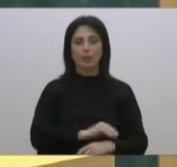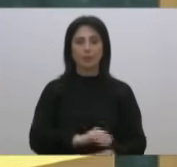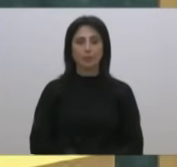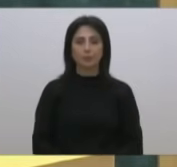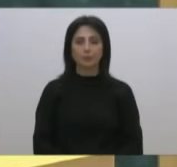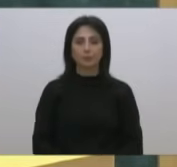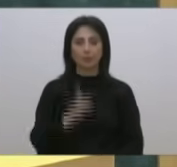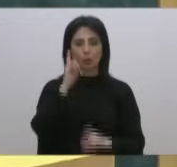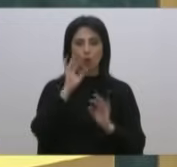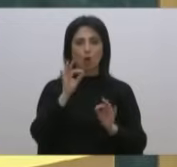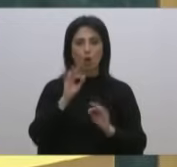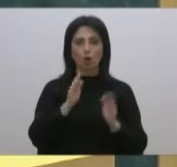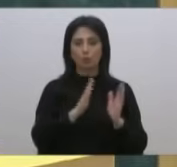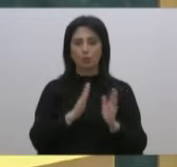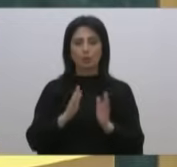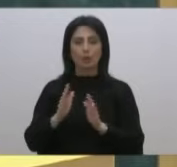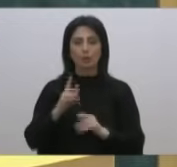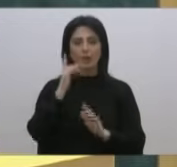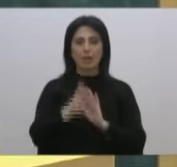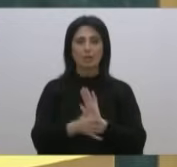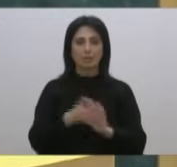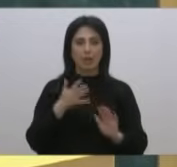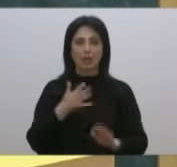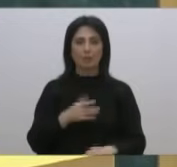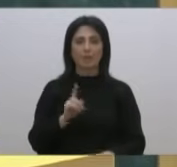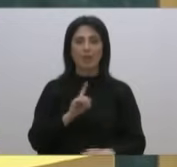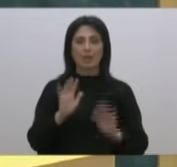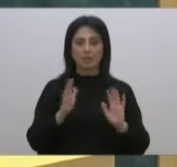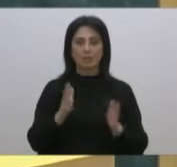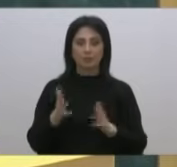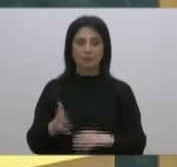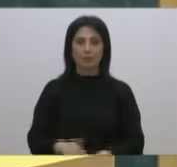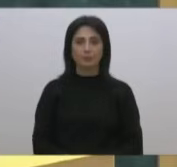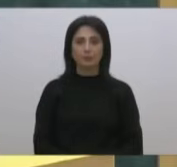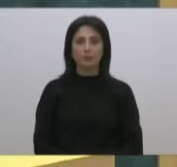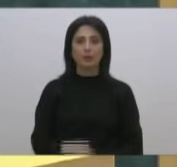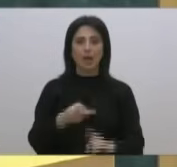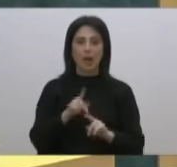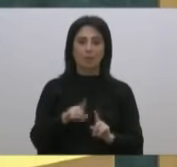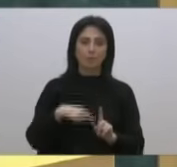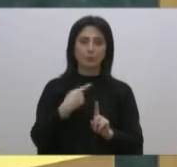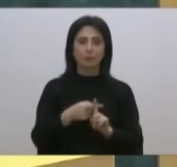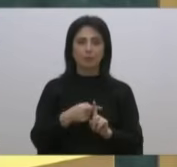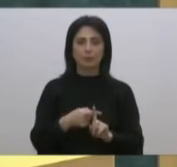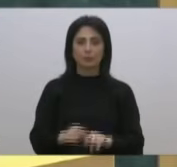Qvelaperi Logikurat Dalagda, Da Gasagebia, Rats Hdeba, Amas